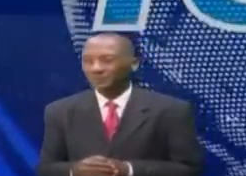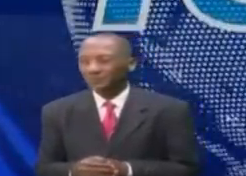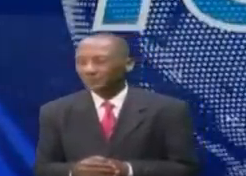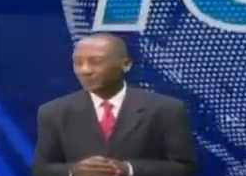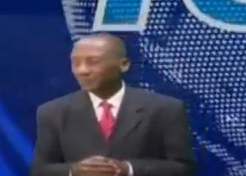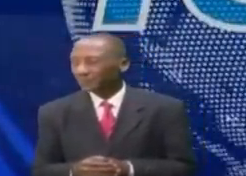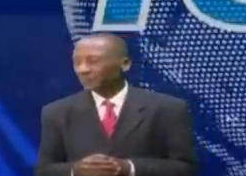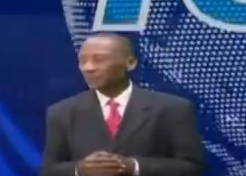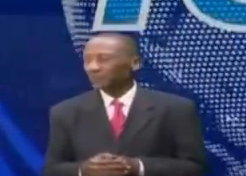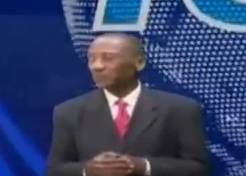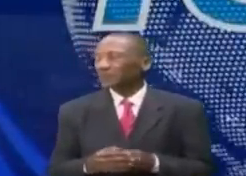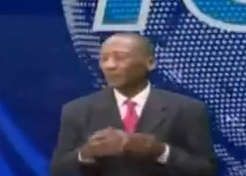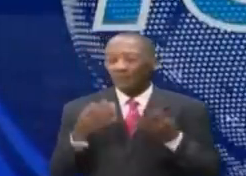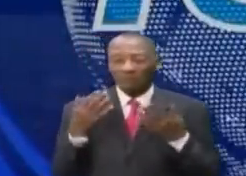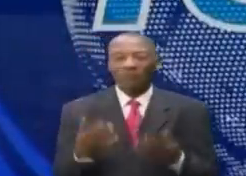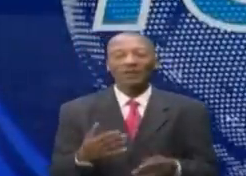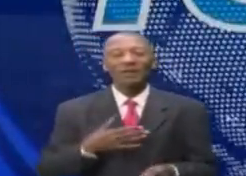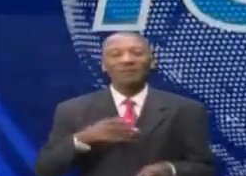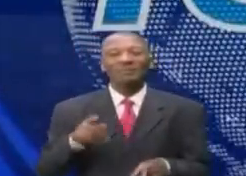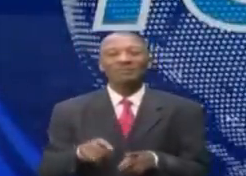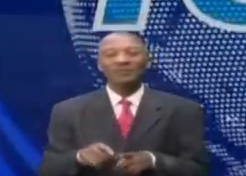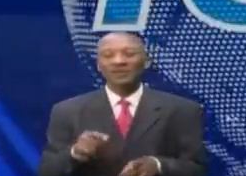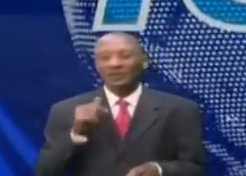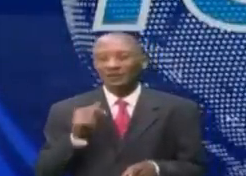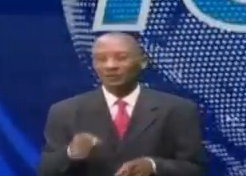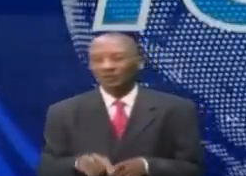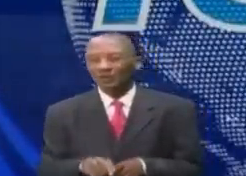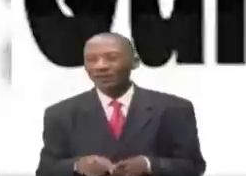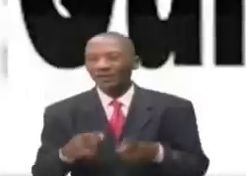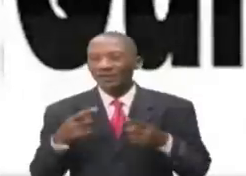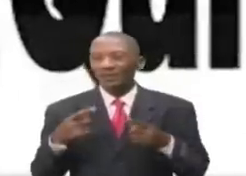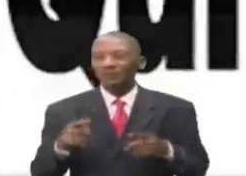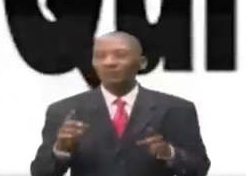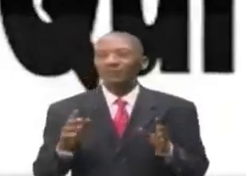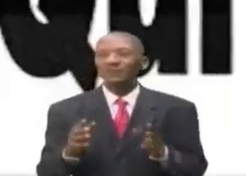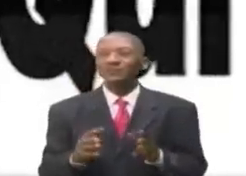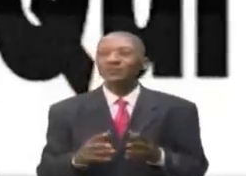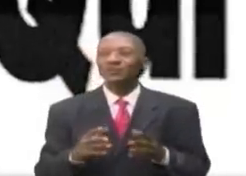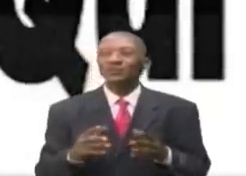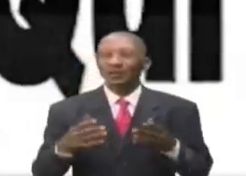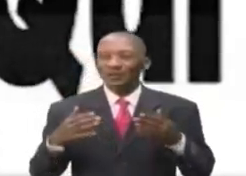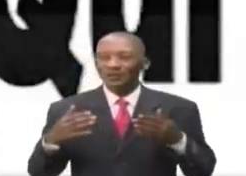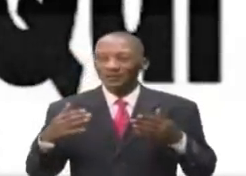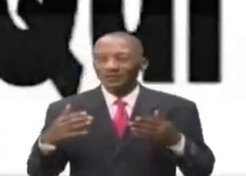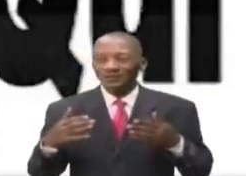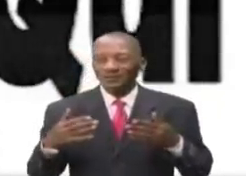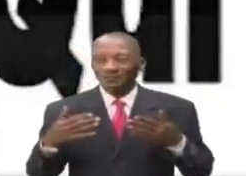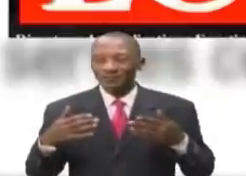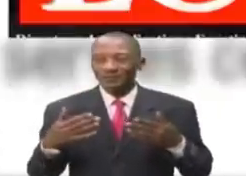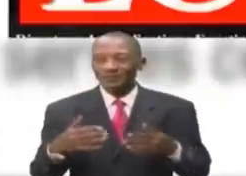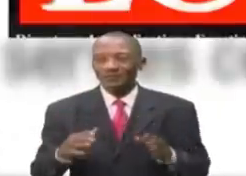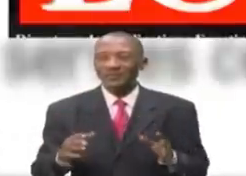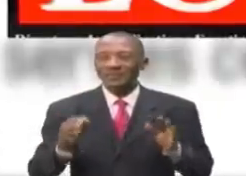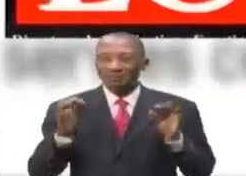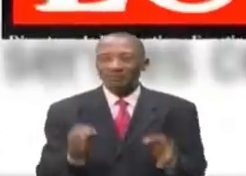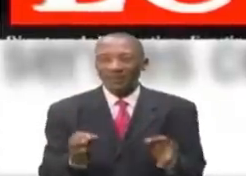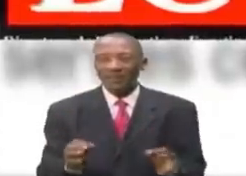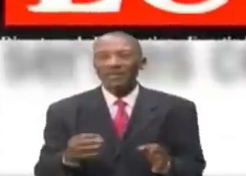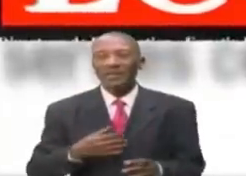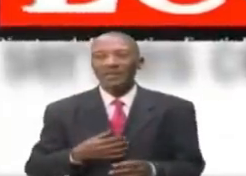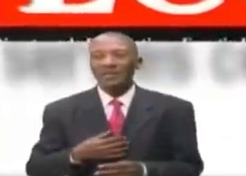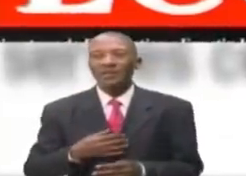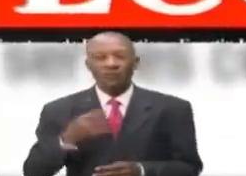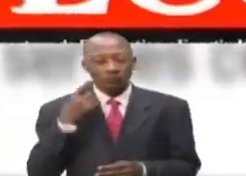de journaux parus à Kinshasa, une sélection de Jean-Pierre Ndolo. Qui suis-je? Une question de Econews dans